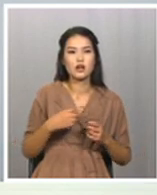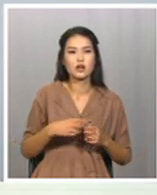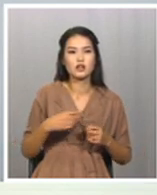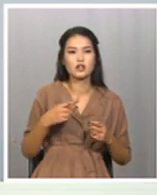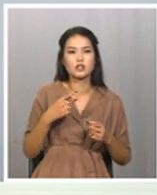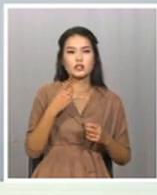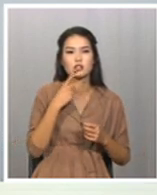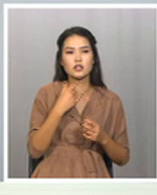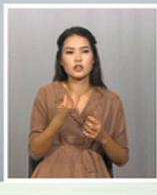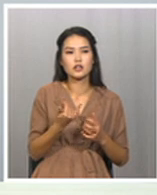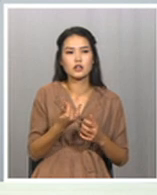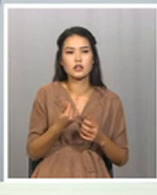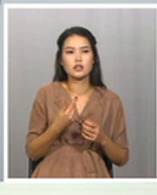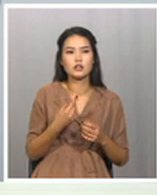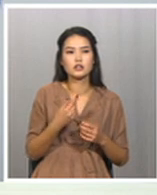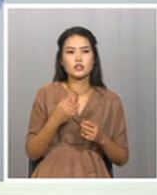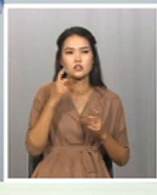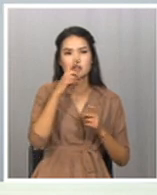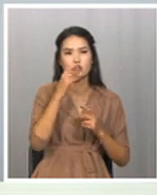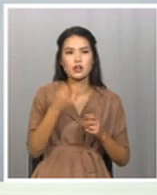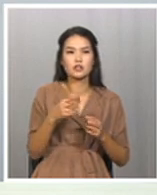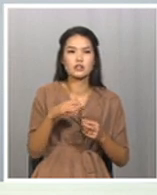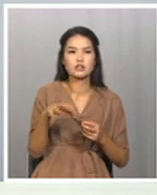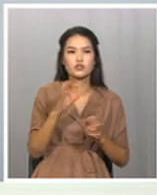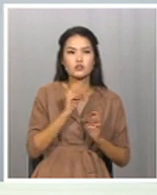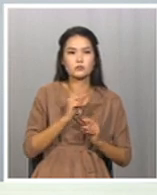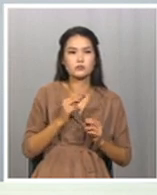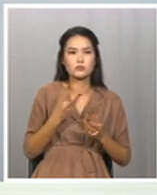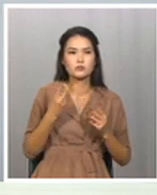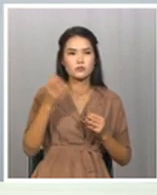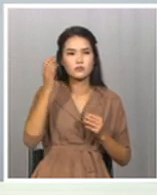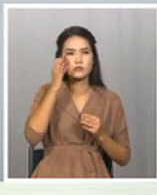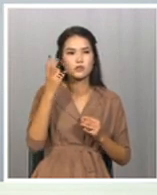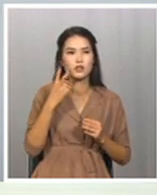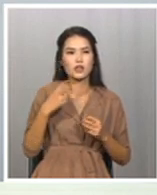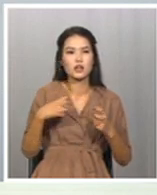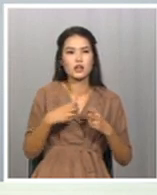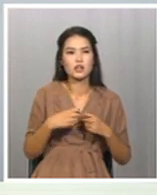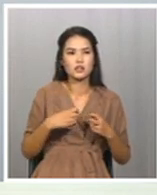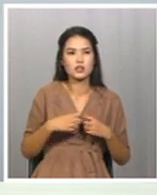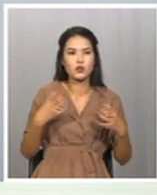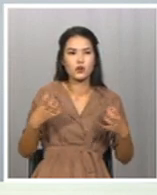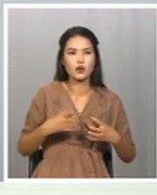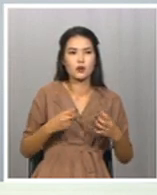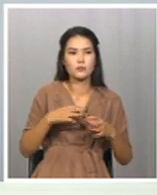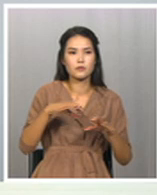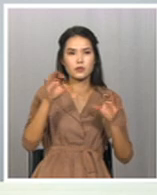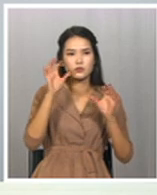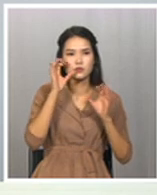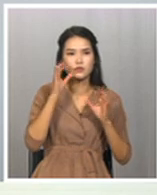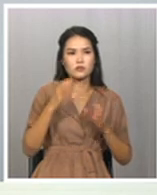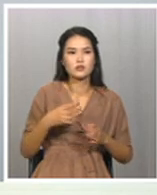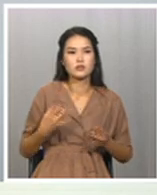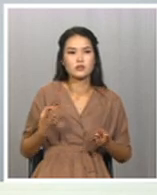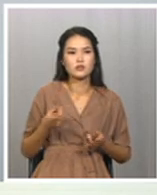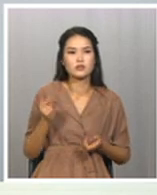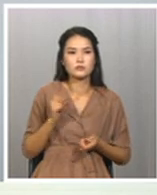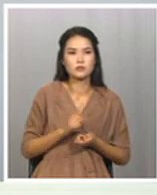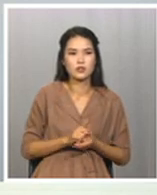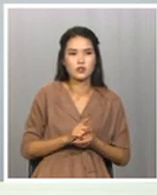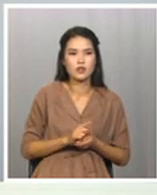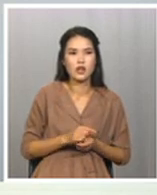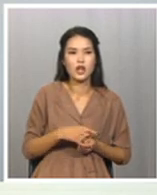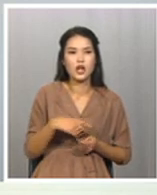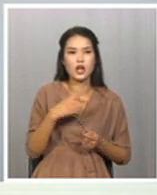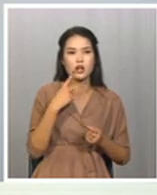жұмыс істеген кезде өте сақ болу керек. Резинке қолғап, көзілдірік киген абзал. Және